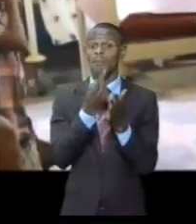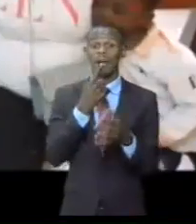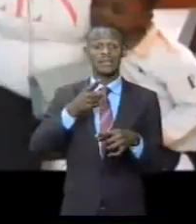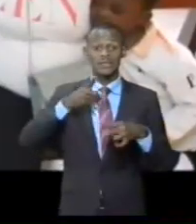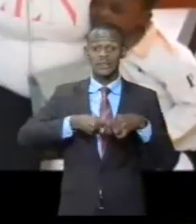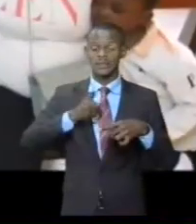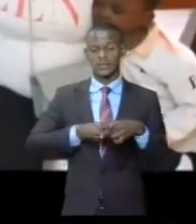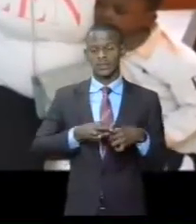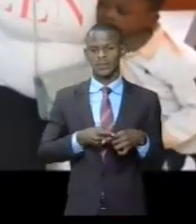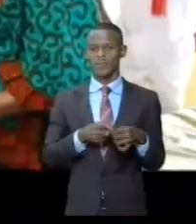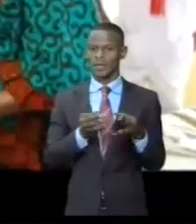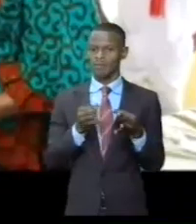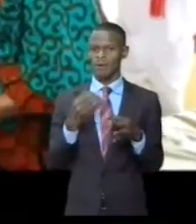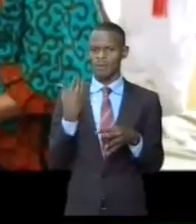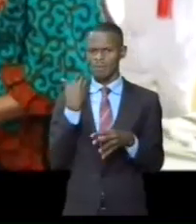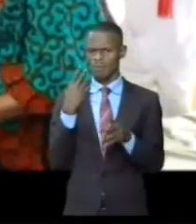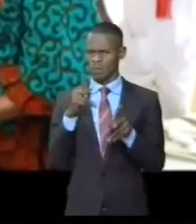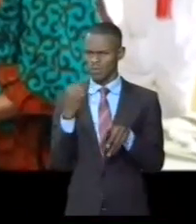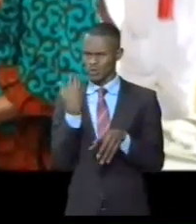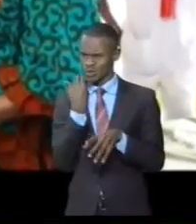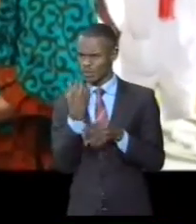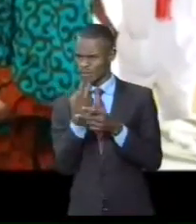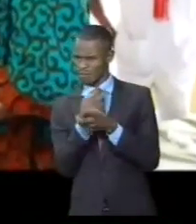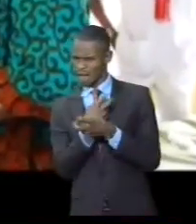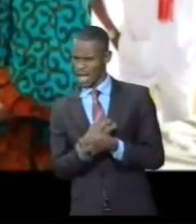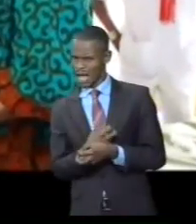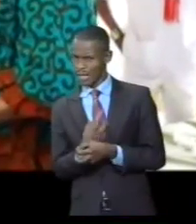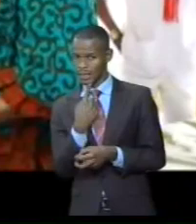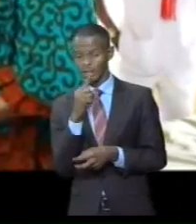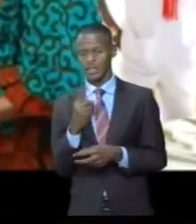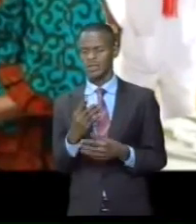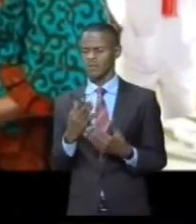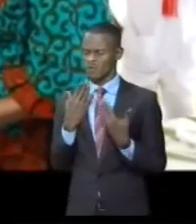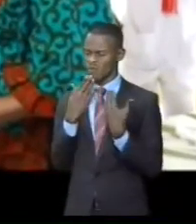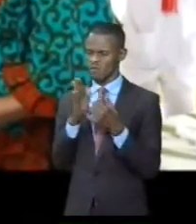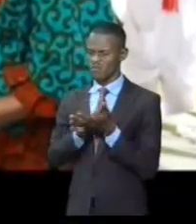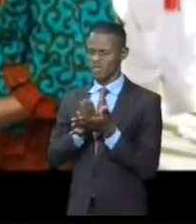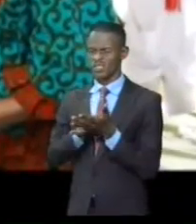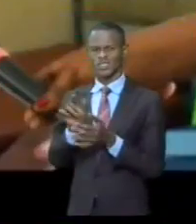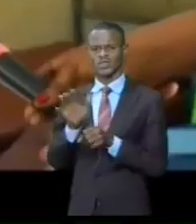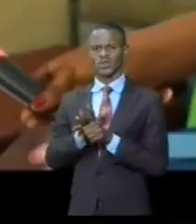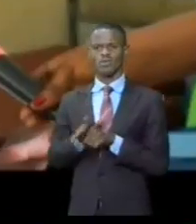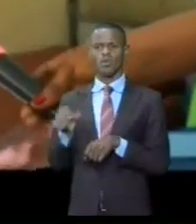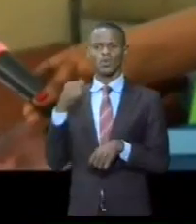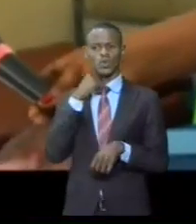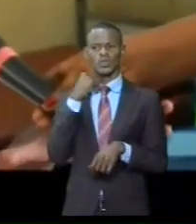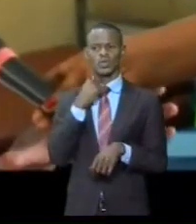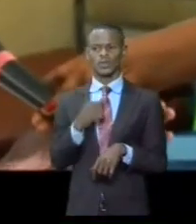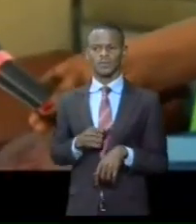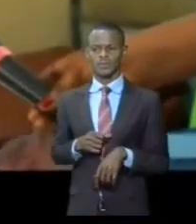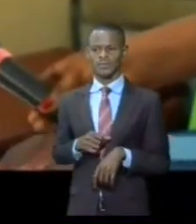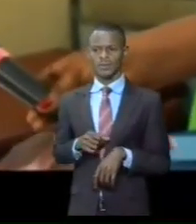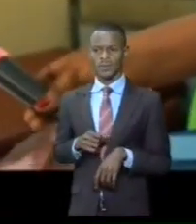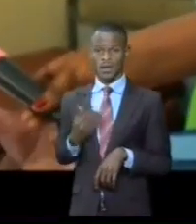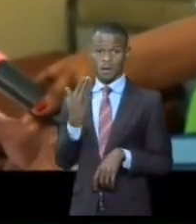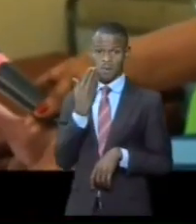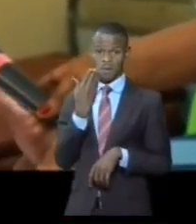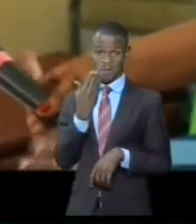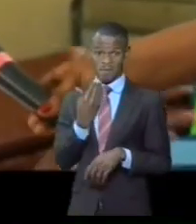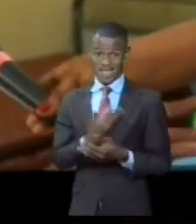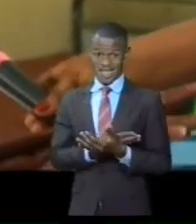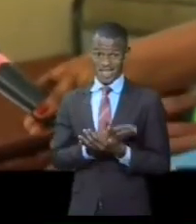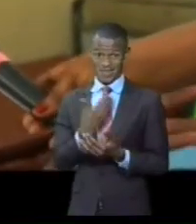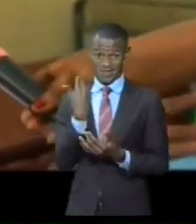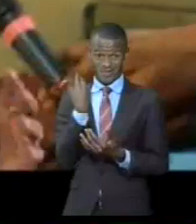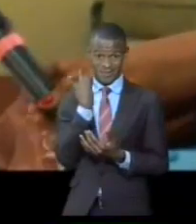des hommes à la blouse blanche. On en parle, l'État, souvent il y a des négligences dans ce qu'on fait, mais ici en tout cas particulièrement, la